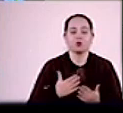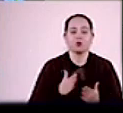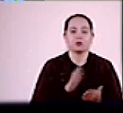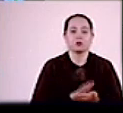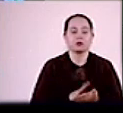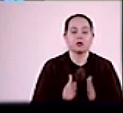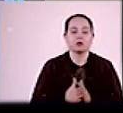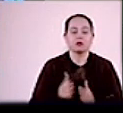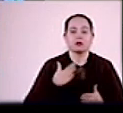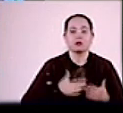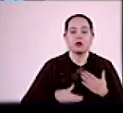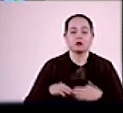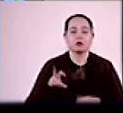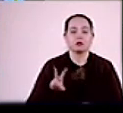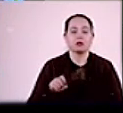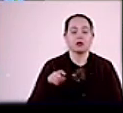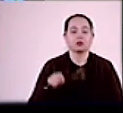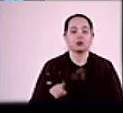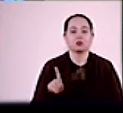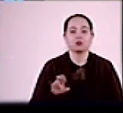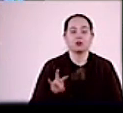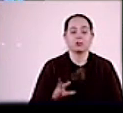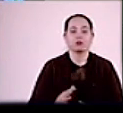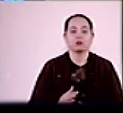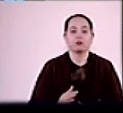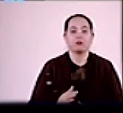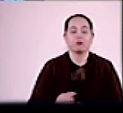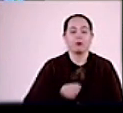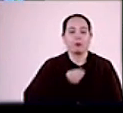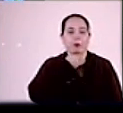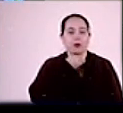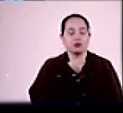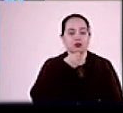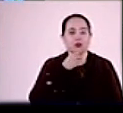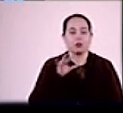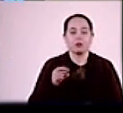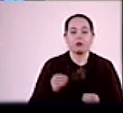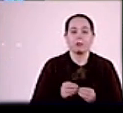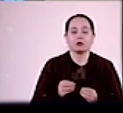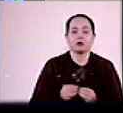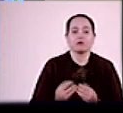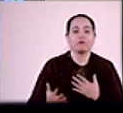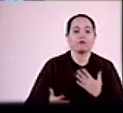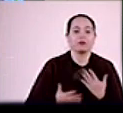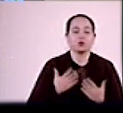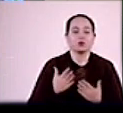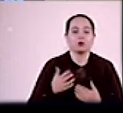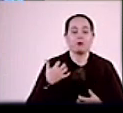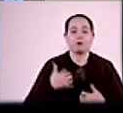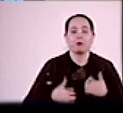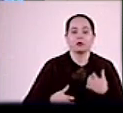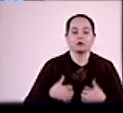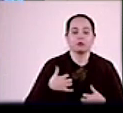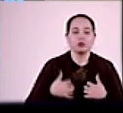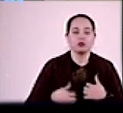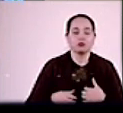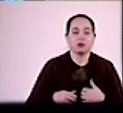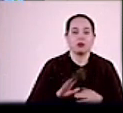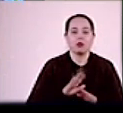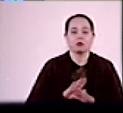состоянии радости на то, что он большой, и в постоянно восторженной поспешности